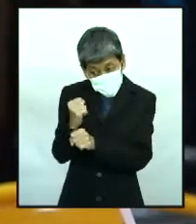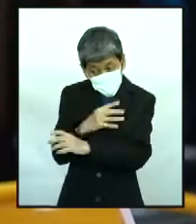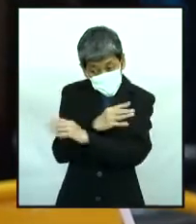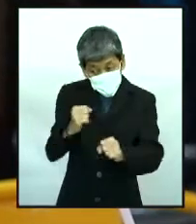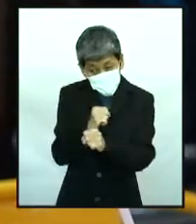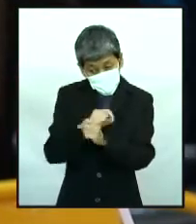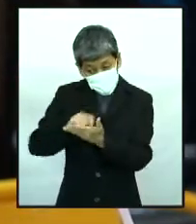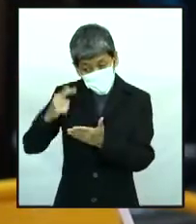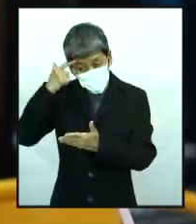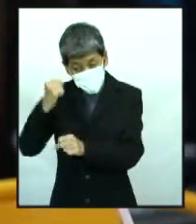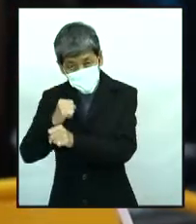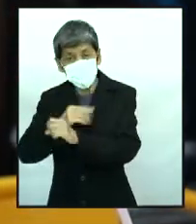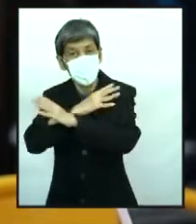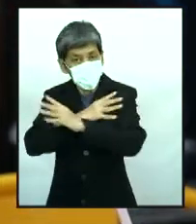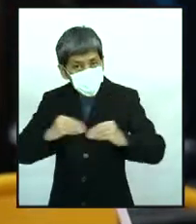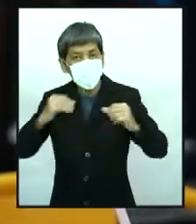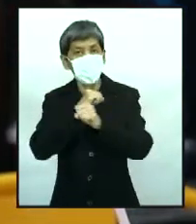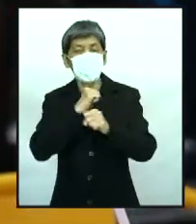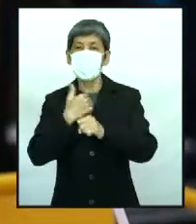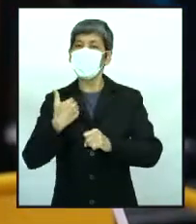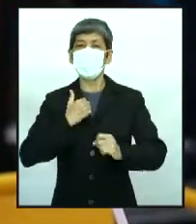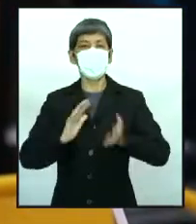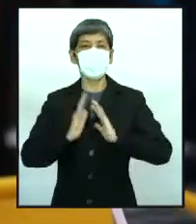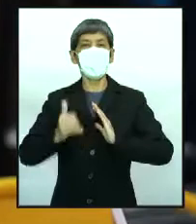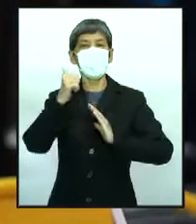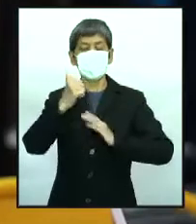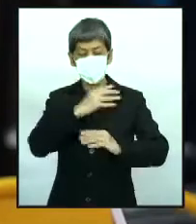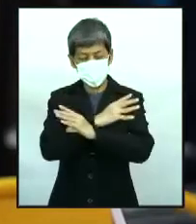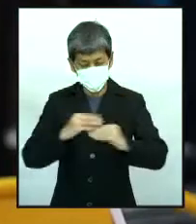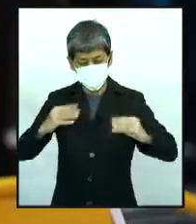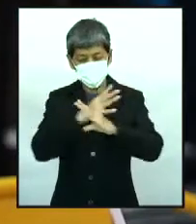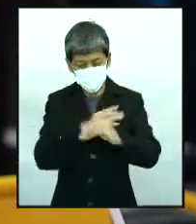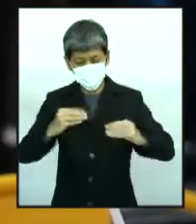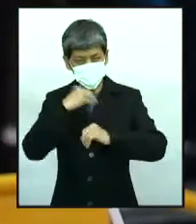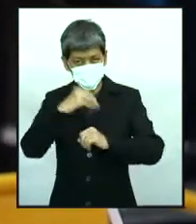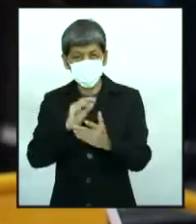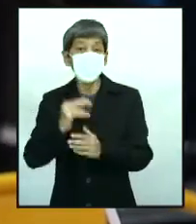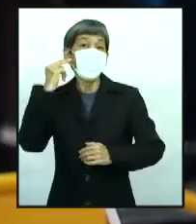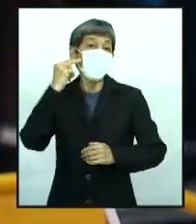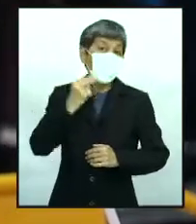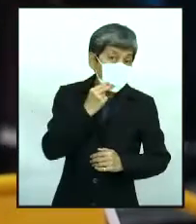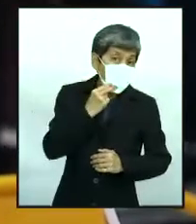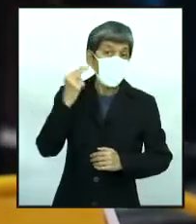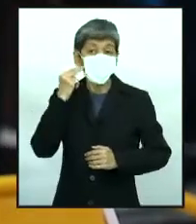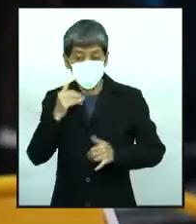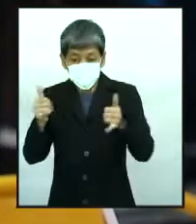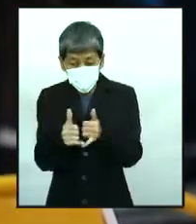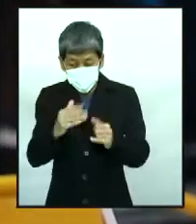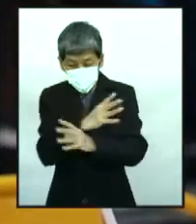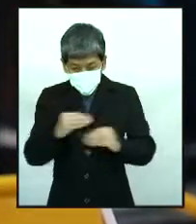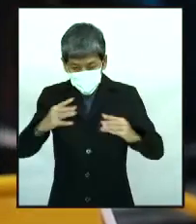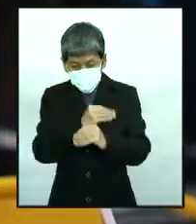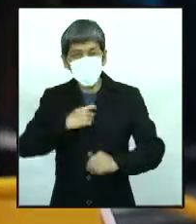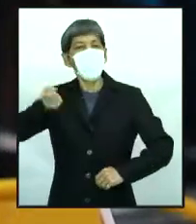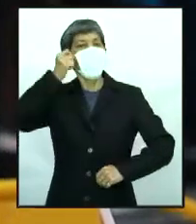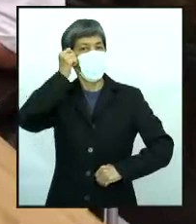การเขียนการอ่านแล้วก็มีความสามารถในด้านการใช้ภาษามือมาสอนเสียงเพราะว่าคนหูหนวกกับคนหูหนวกเมื่อเขาสอนกันแล้วเนี่ยเขา